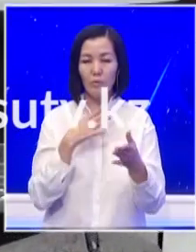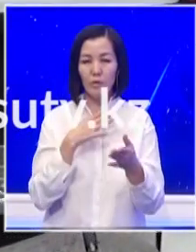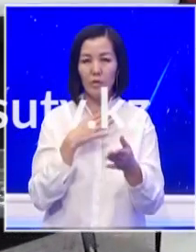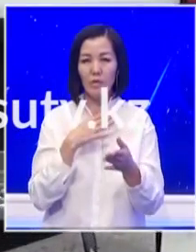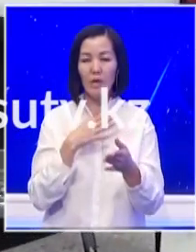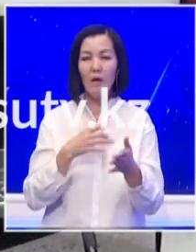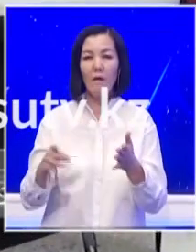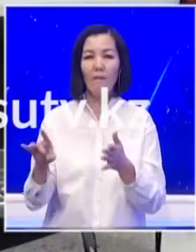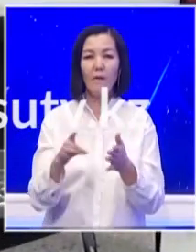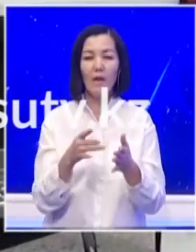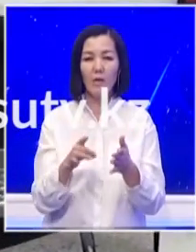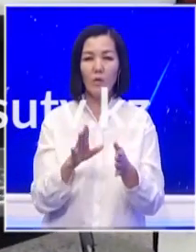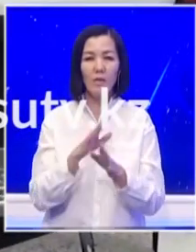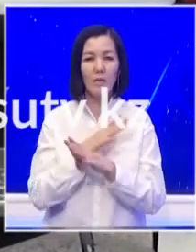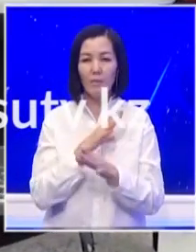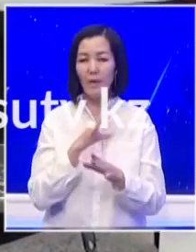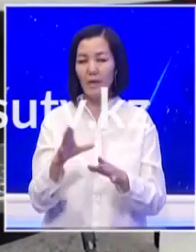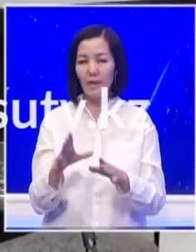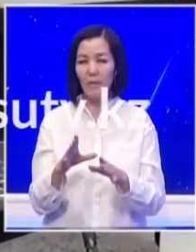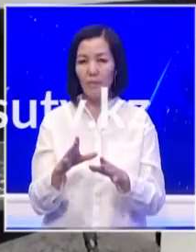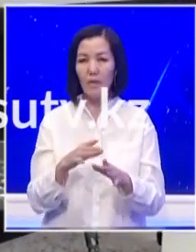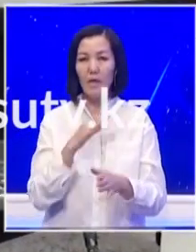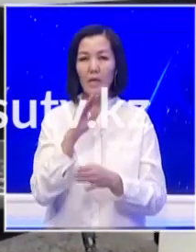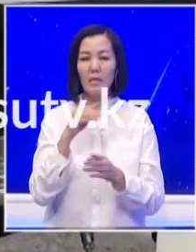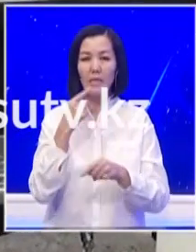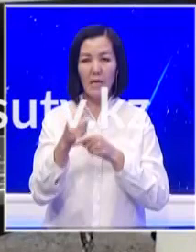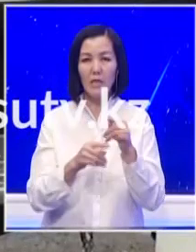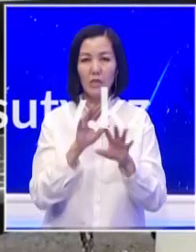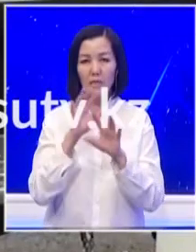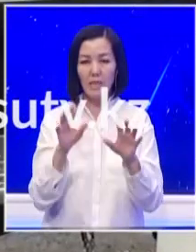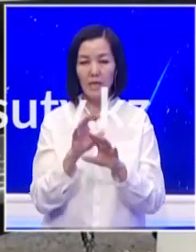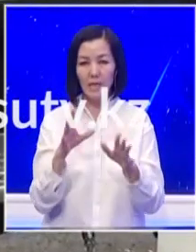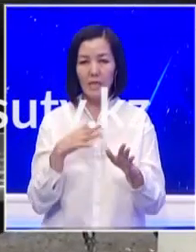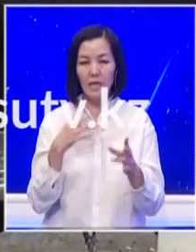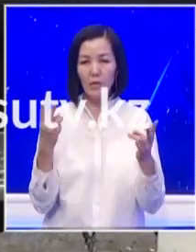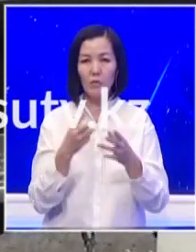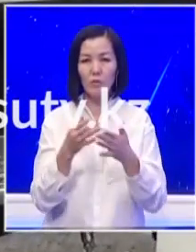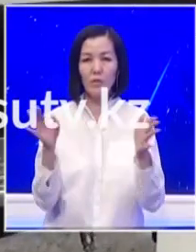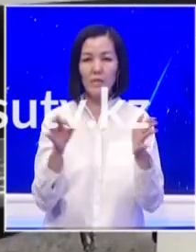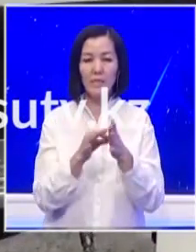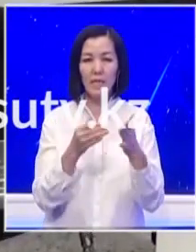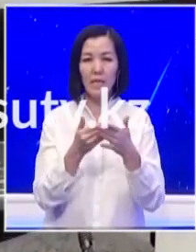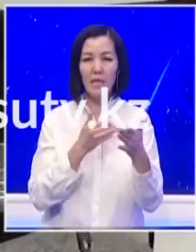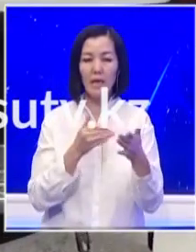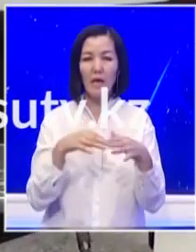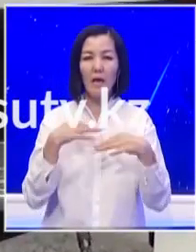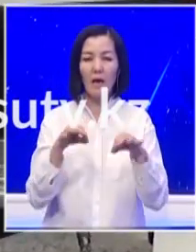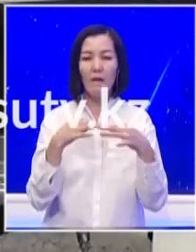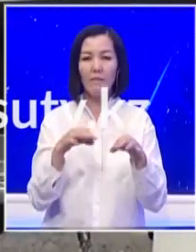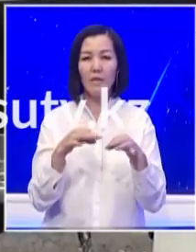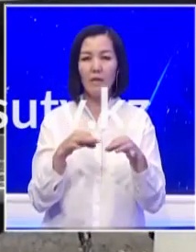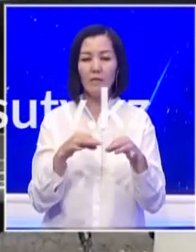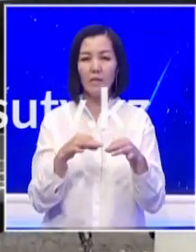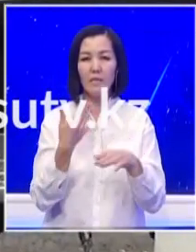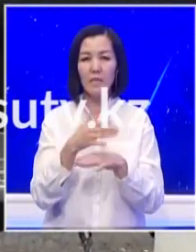В районе никто не погиб, и мы намерены дальше сохранять статистику. С этой целью мы и организовали автопробег. Люди выбегали